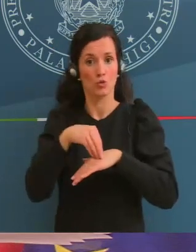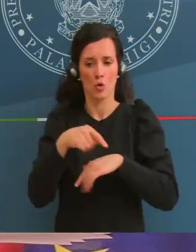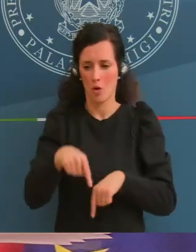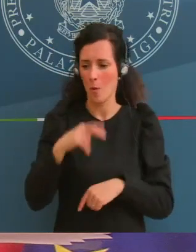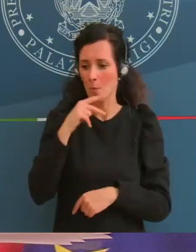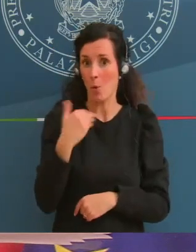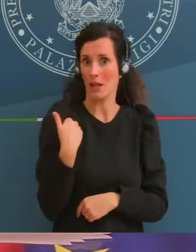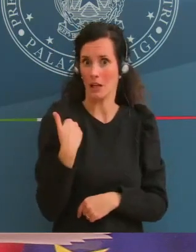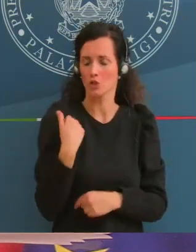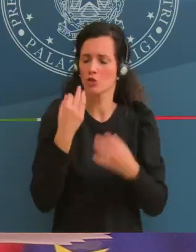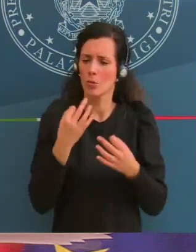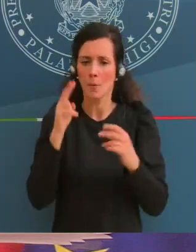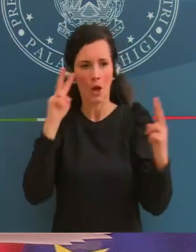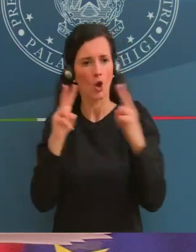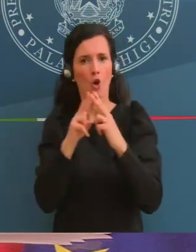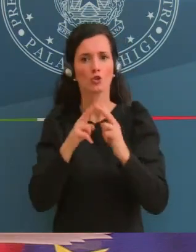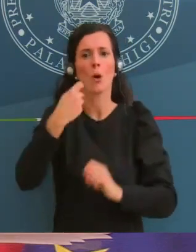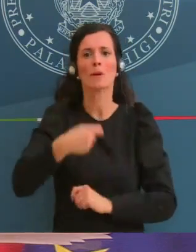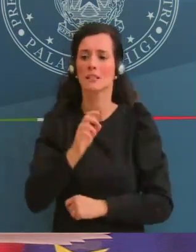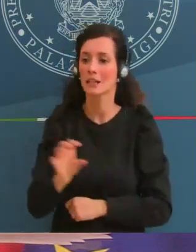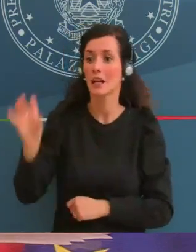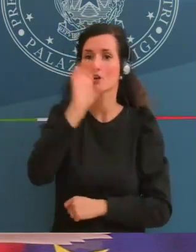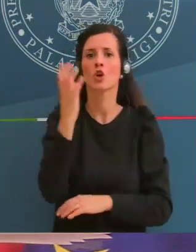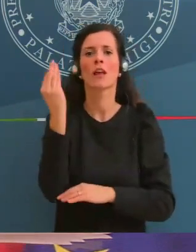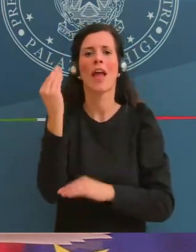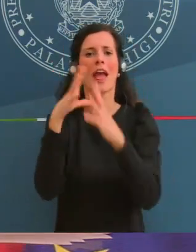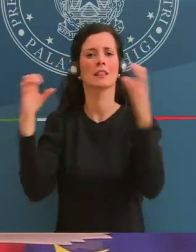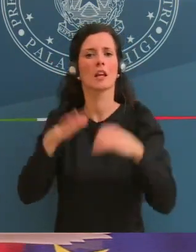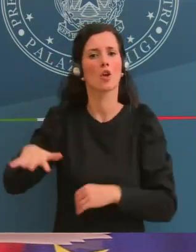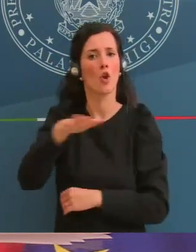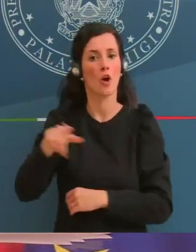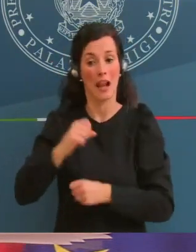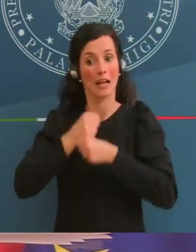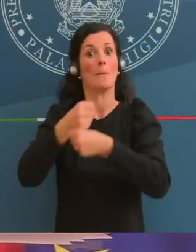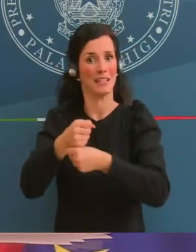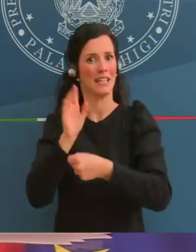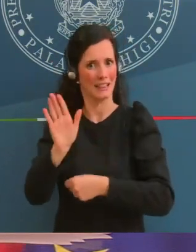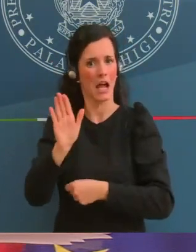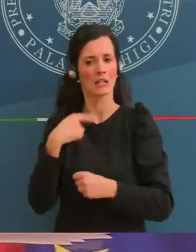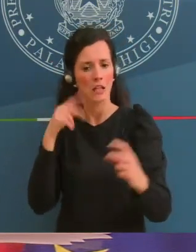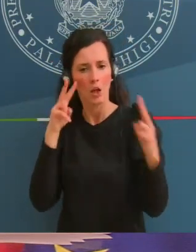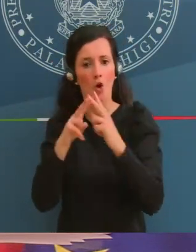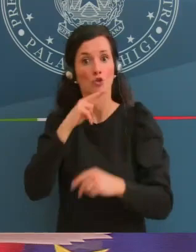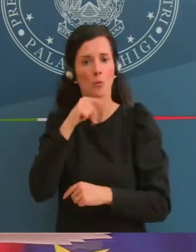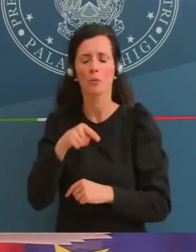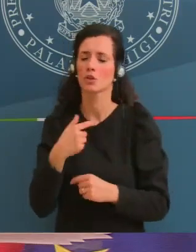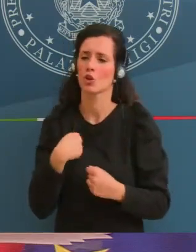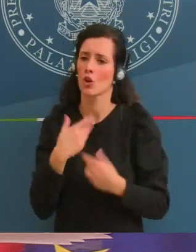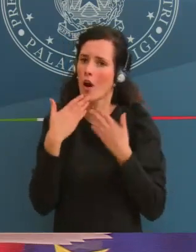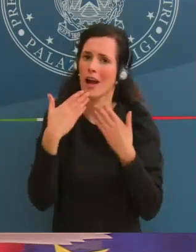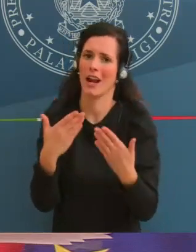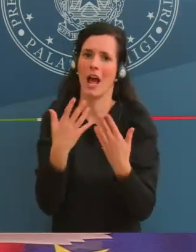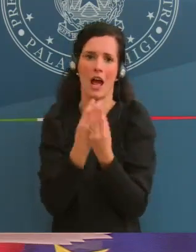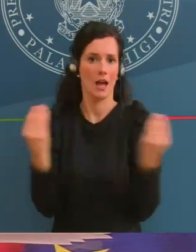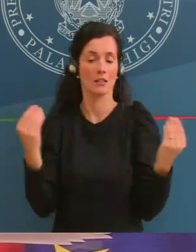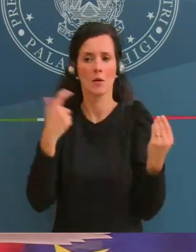molto perché ho proposte hanno aderito proposto al nome del governo un protocollo da condividere con alcuni obiettivi proprio